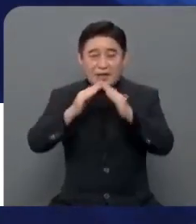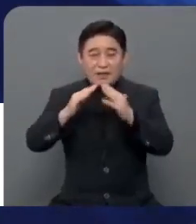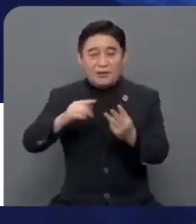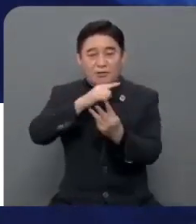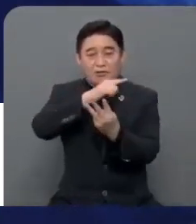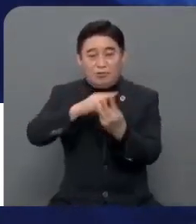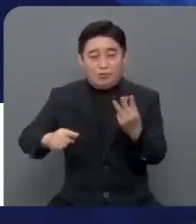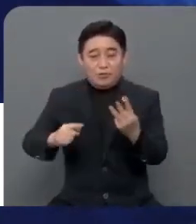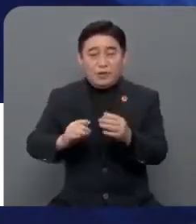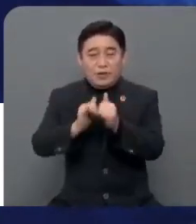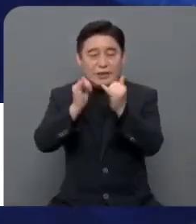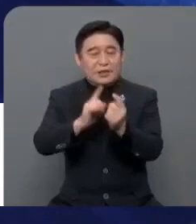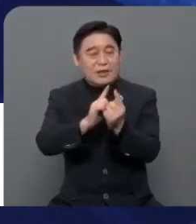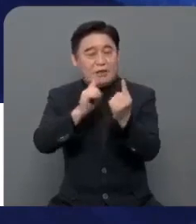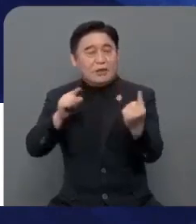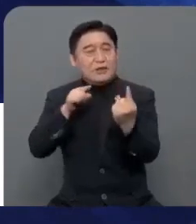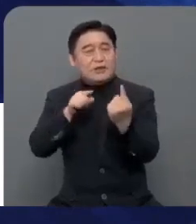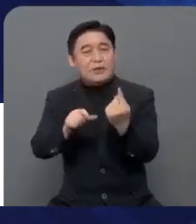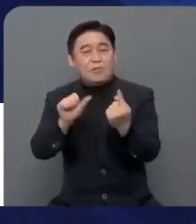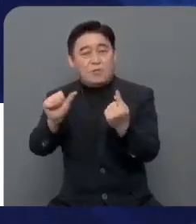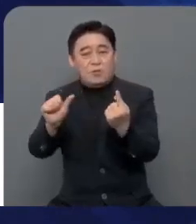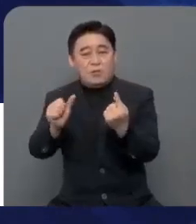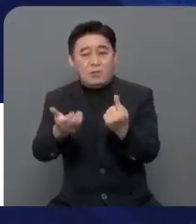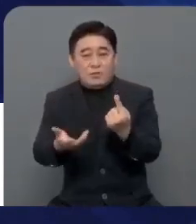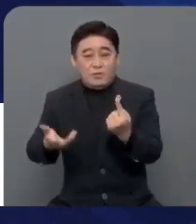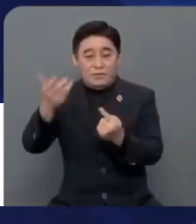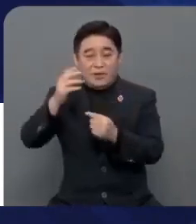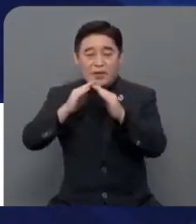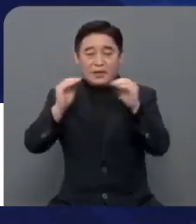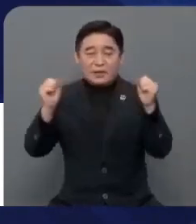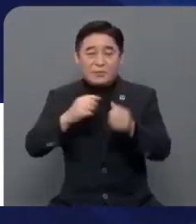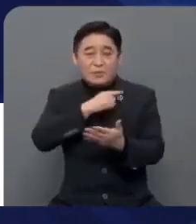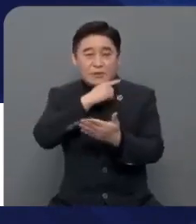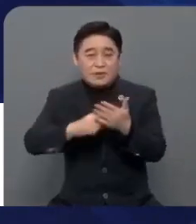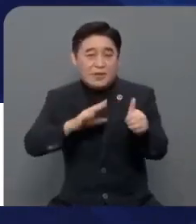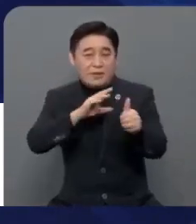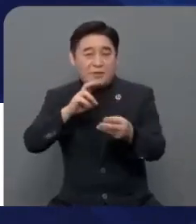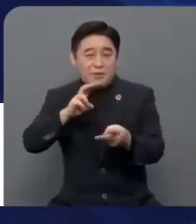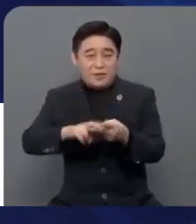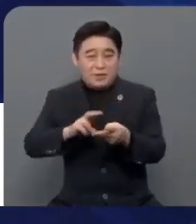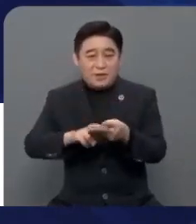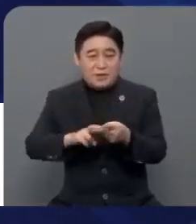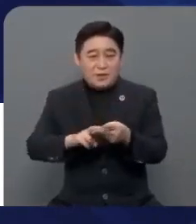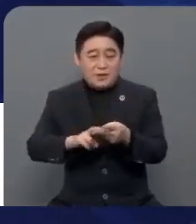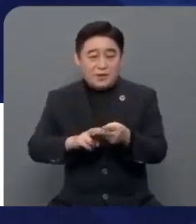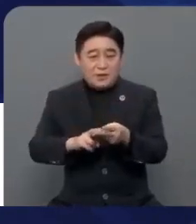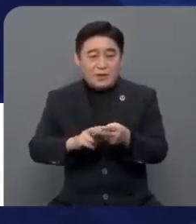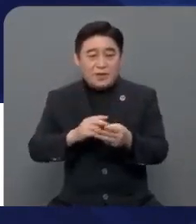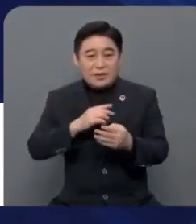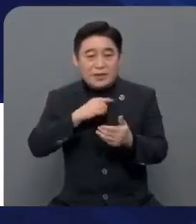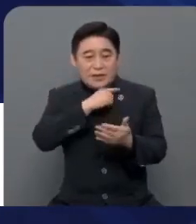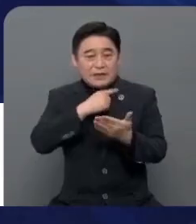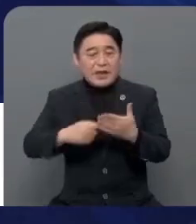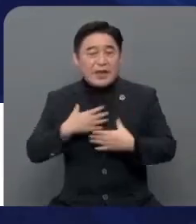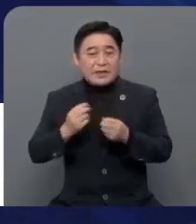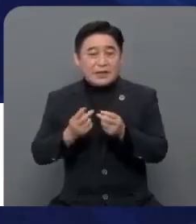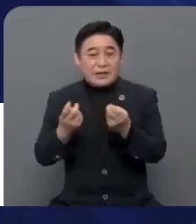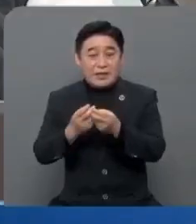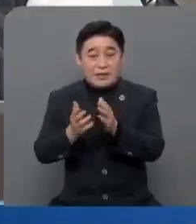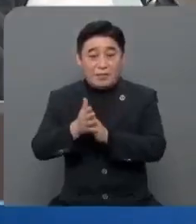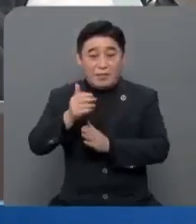익산과 전주의 사회적 거리두기를 1.5단계로 높였는데요. 전북 재난안전대책본부에 나가 있는 취재기자